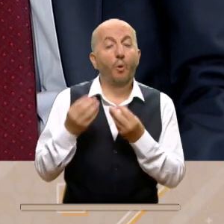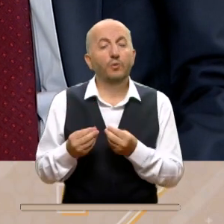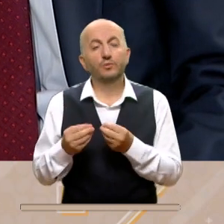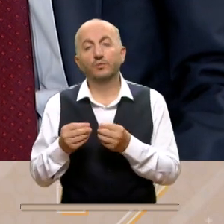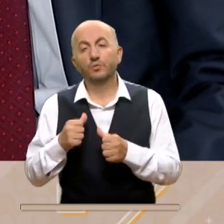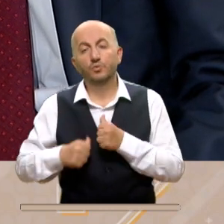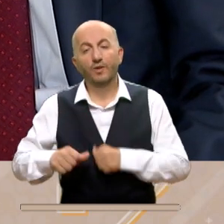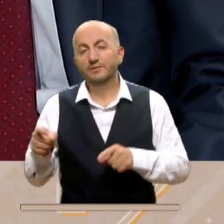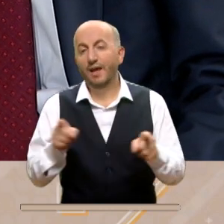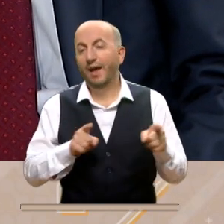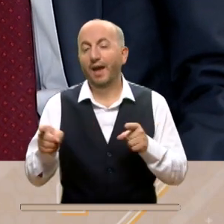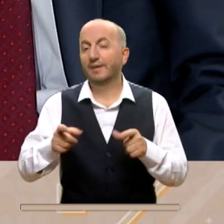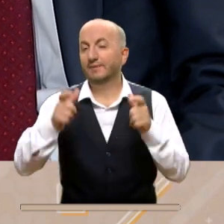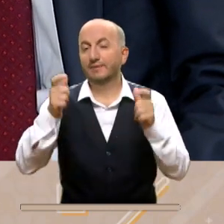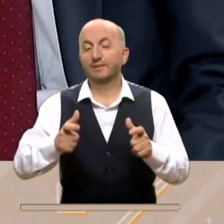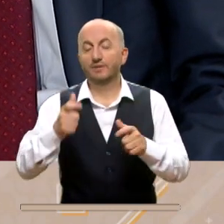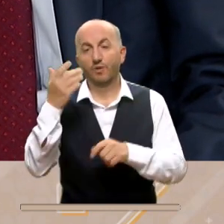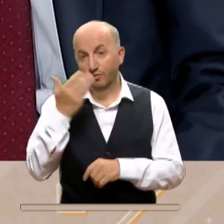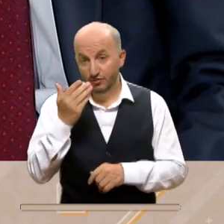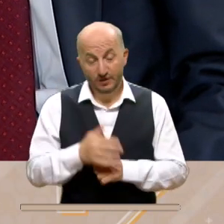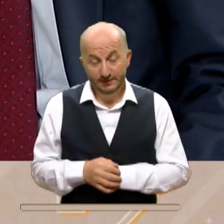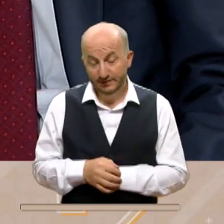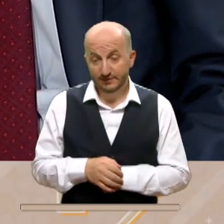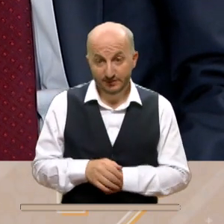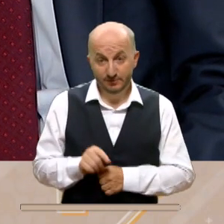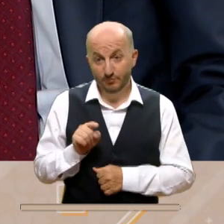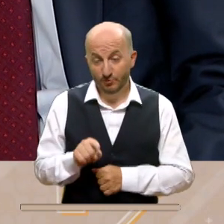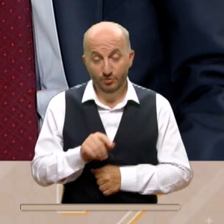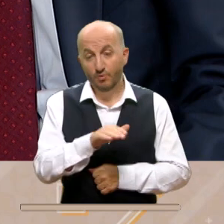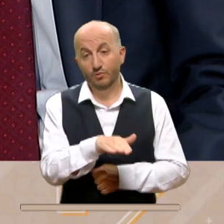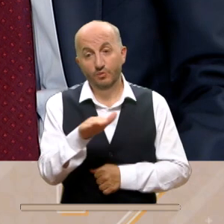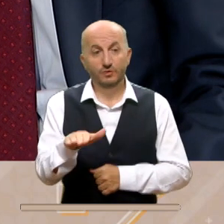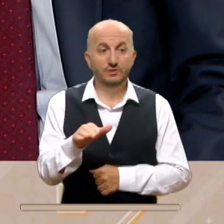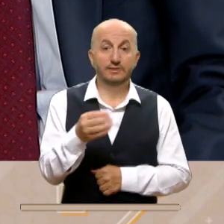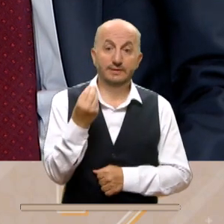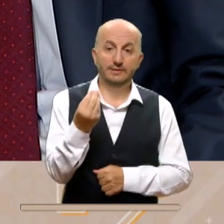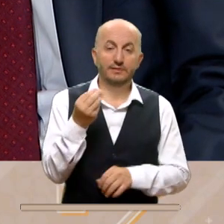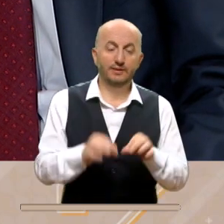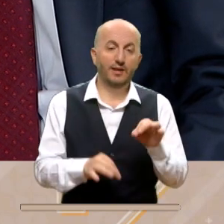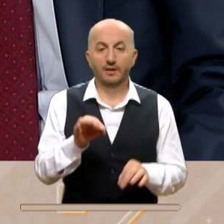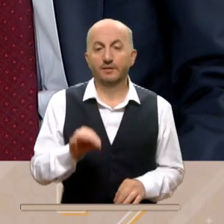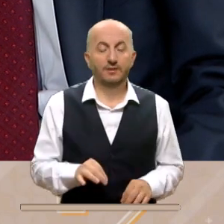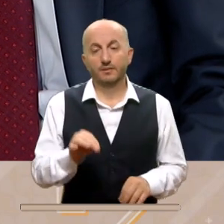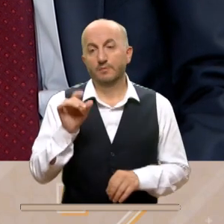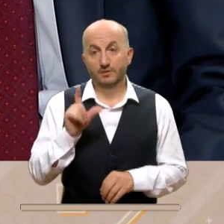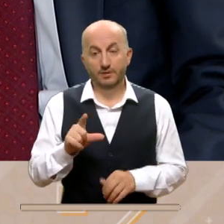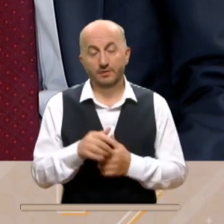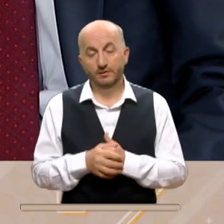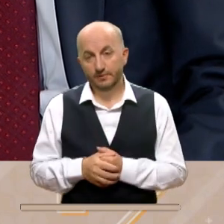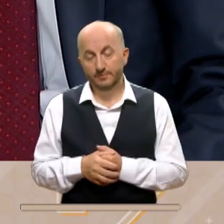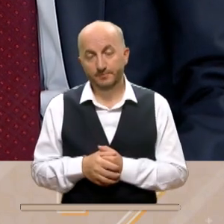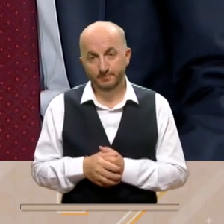ilde? Hangi ilde okuyacaksınız? Bunu öğrencilerimiz iyi değerlendirmeleri gerekir.